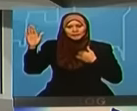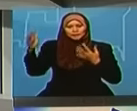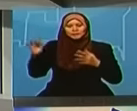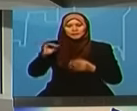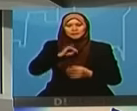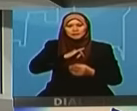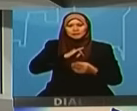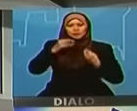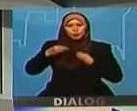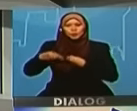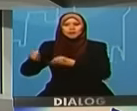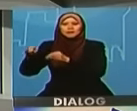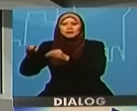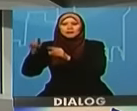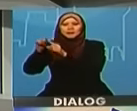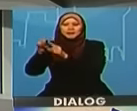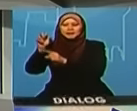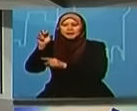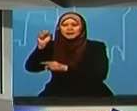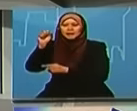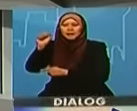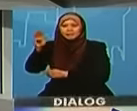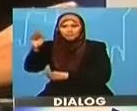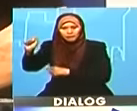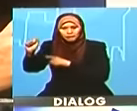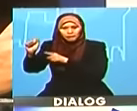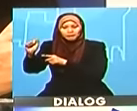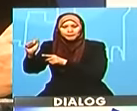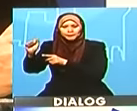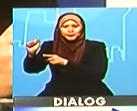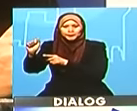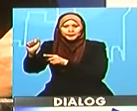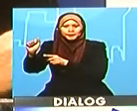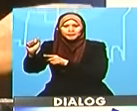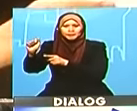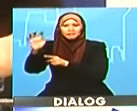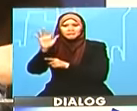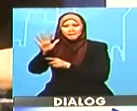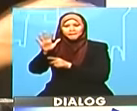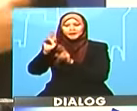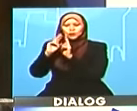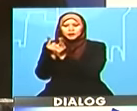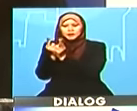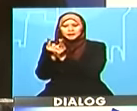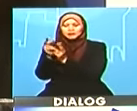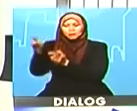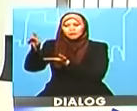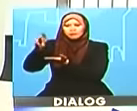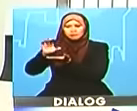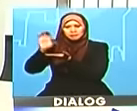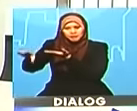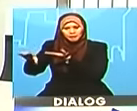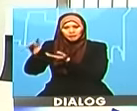jual kepada Syed, ya, abah, funds unit. Saya kata bayar 1 million.